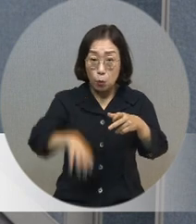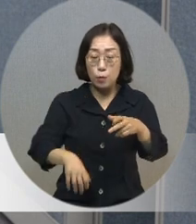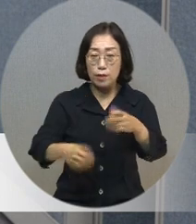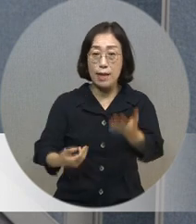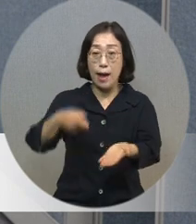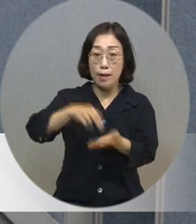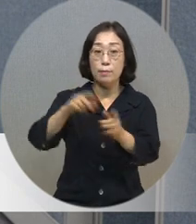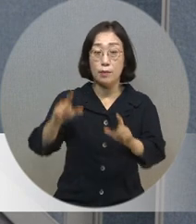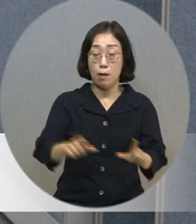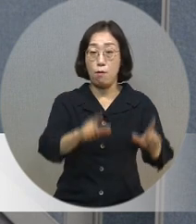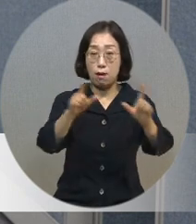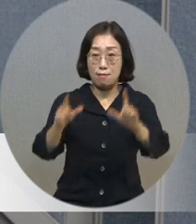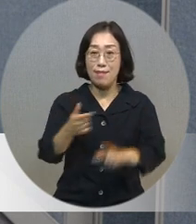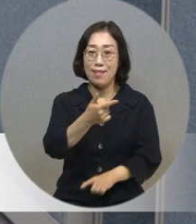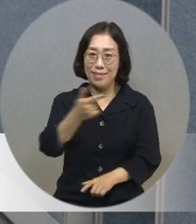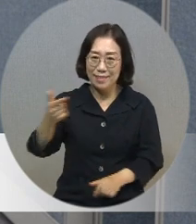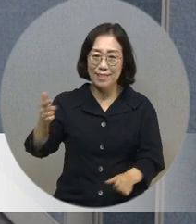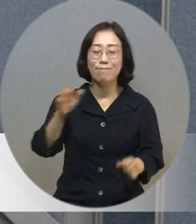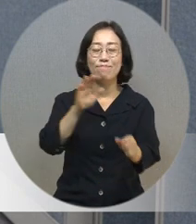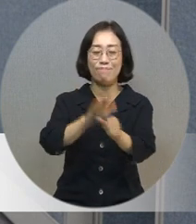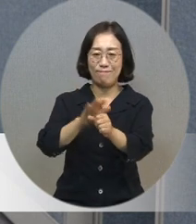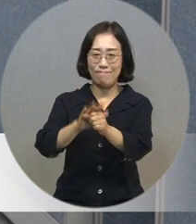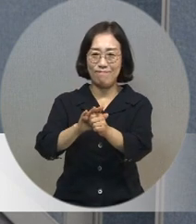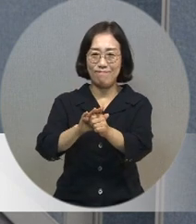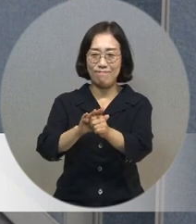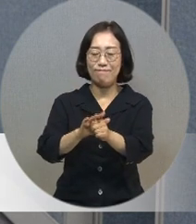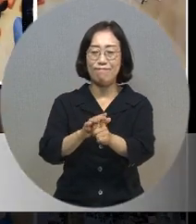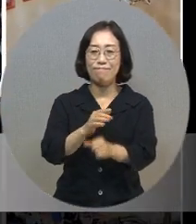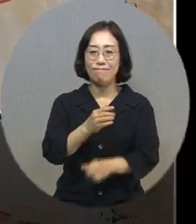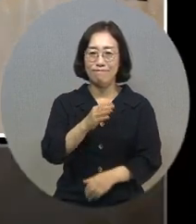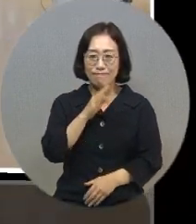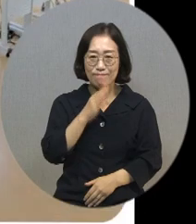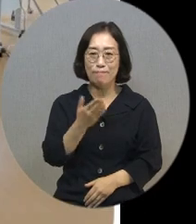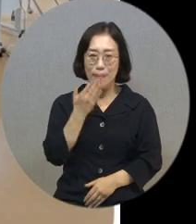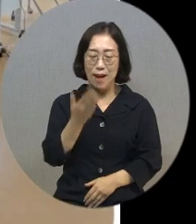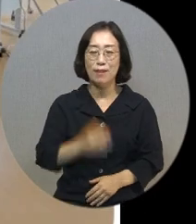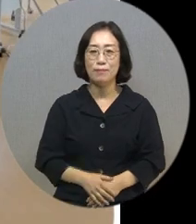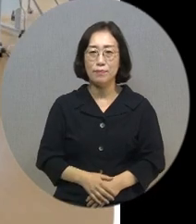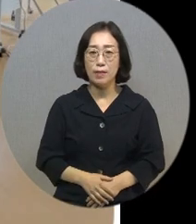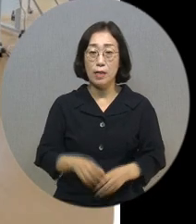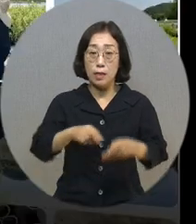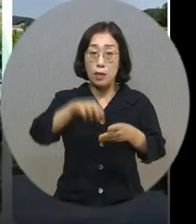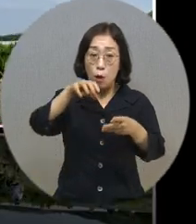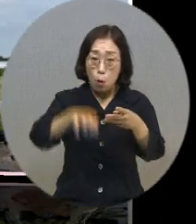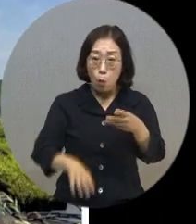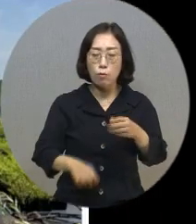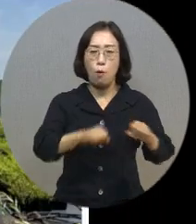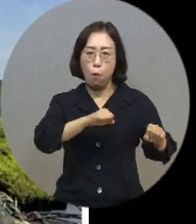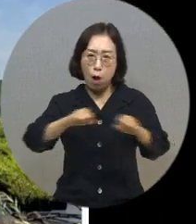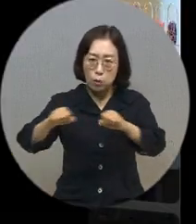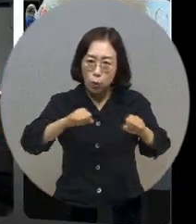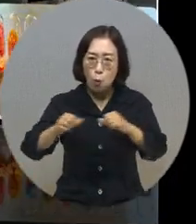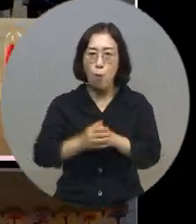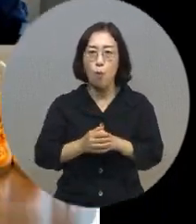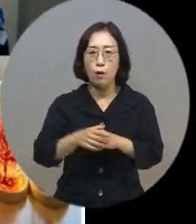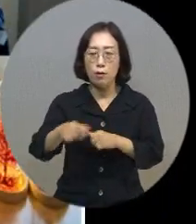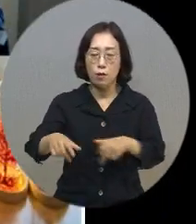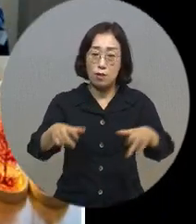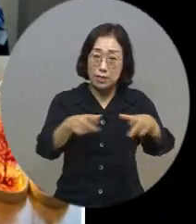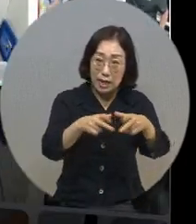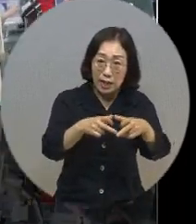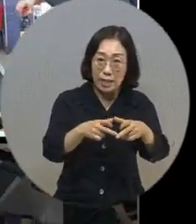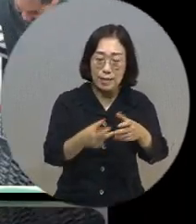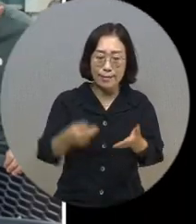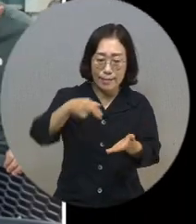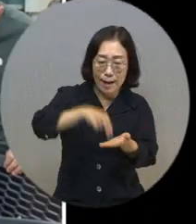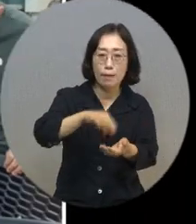자립생활 하는데도 큰네 도움이 될 것 같습니다 센터는 다양한 활동을 통해 이용 장애인들의 자립을